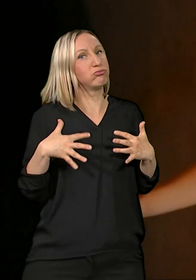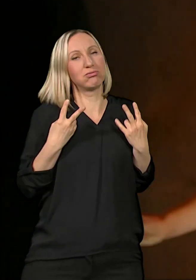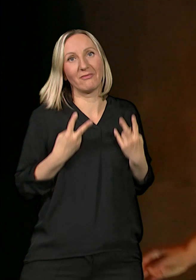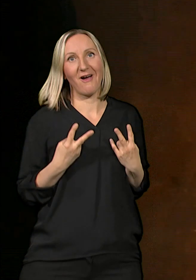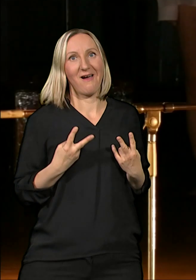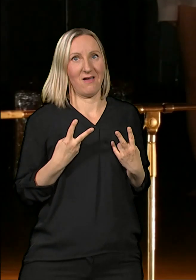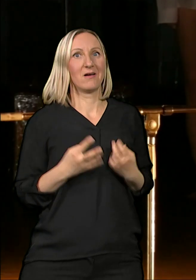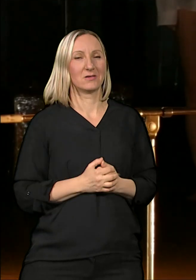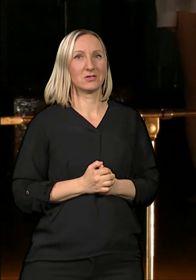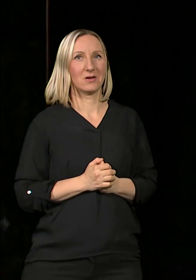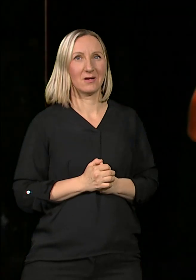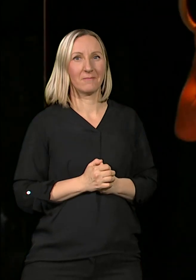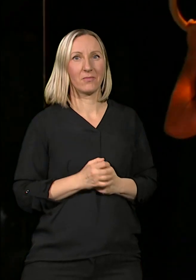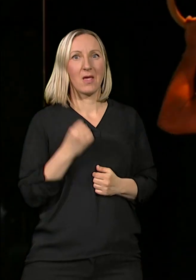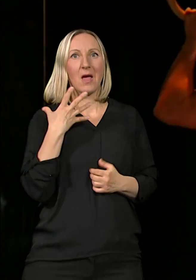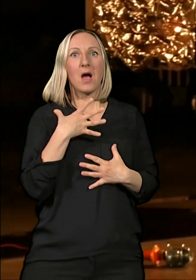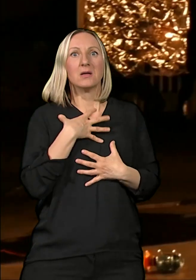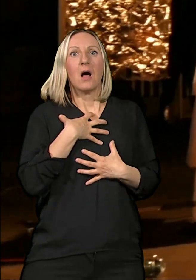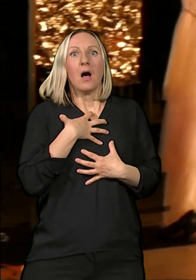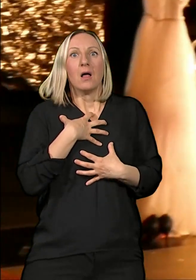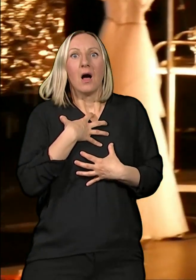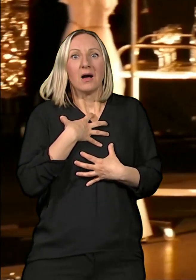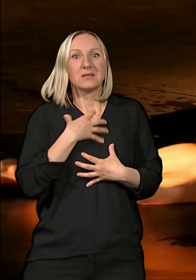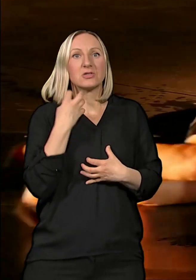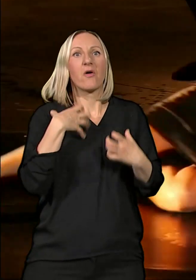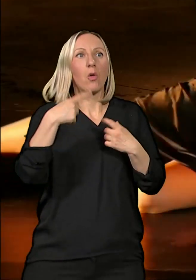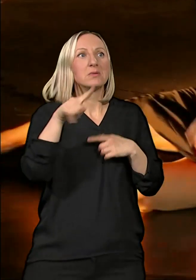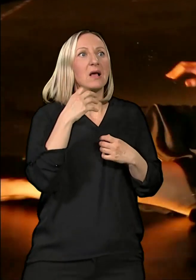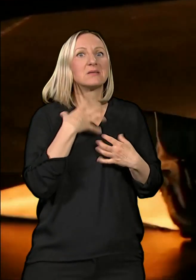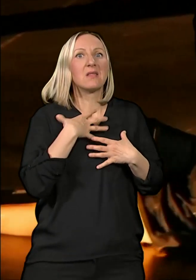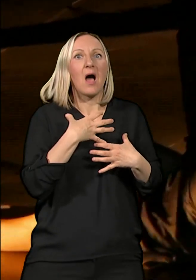Za taj moment kad se dah zadržava.